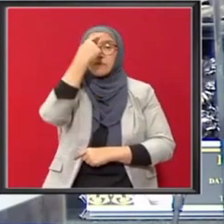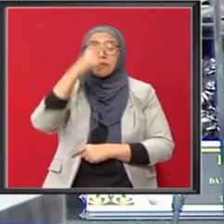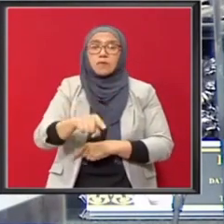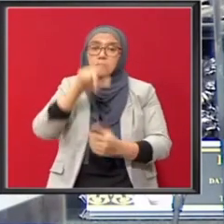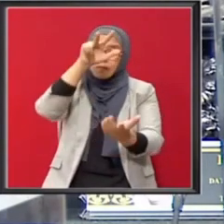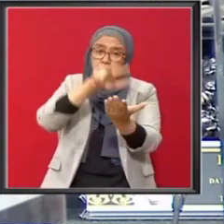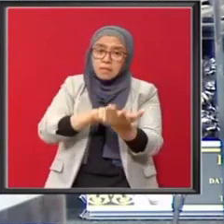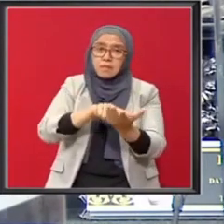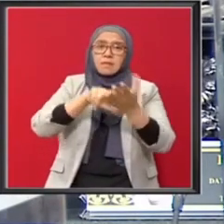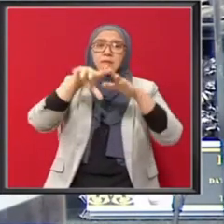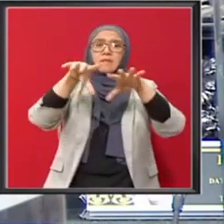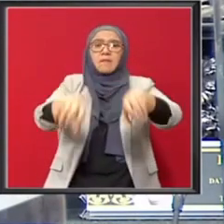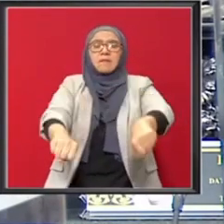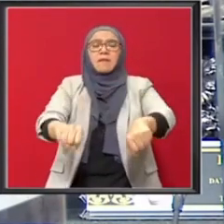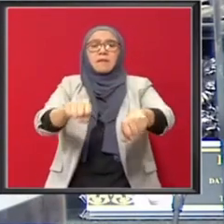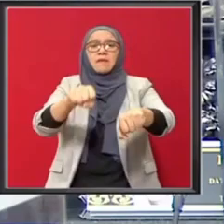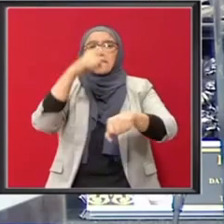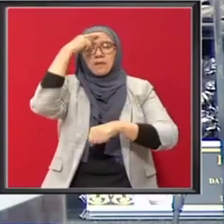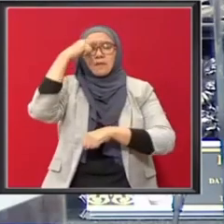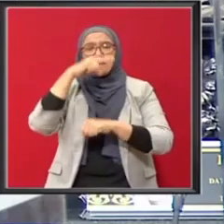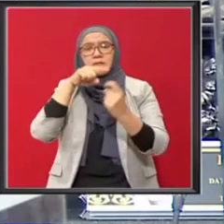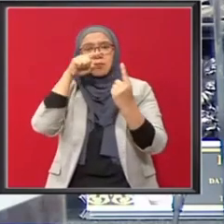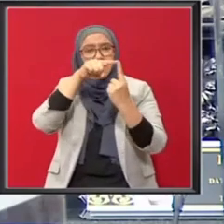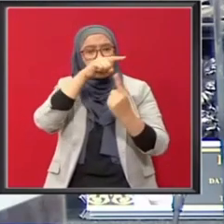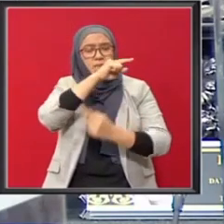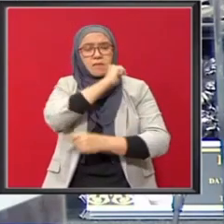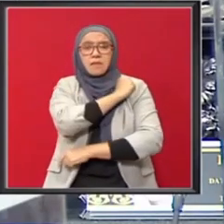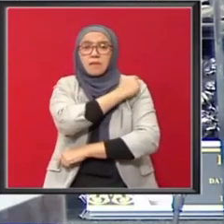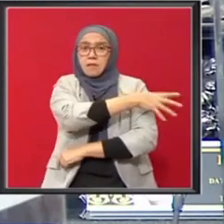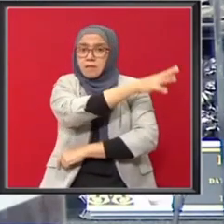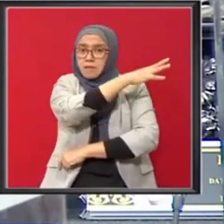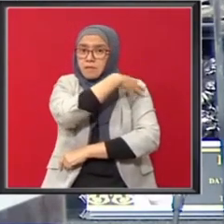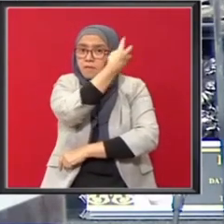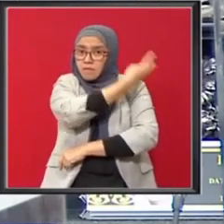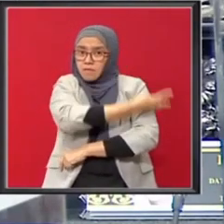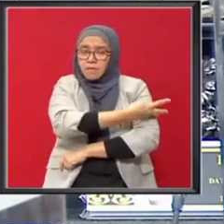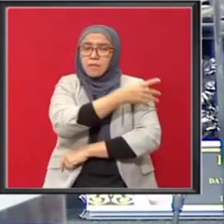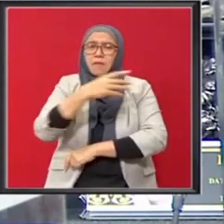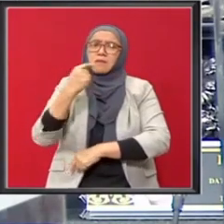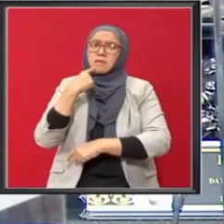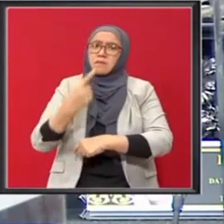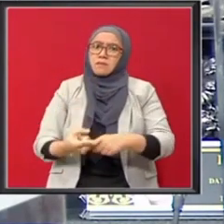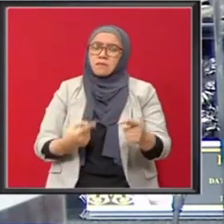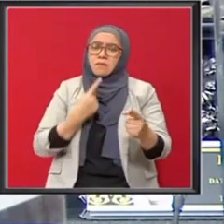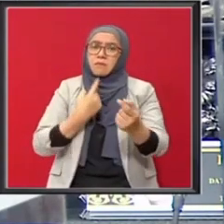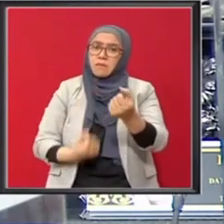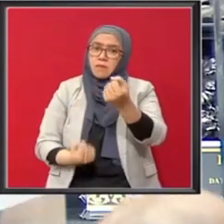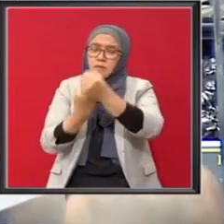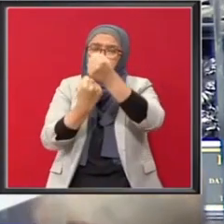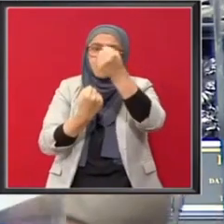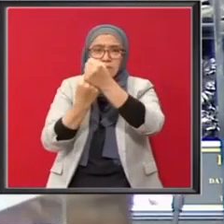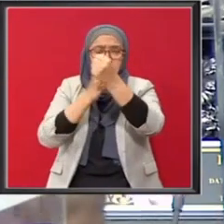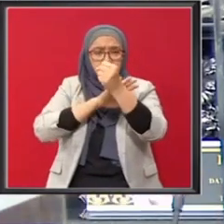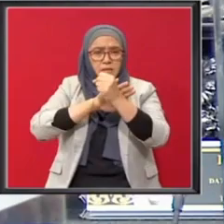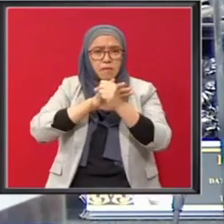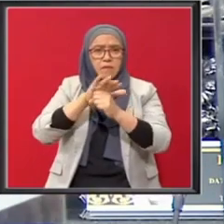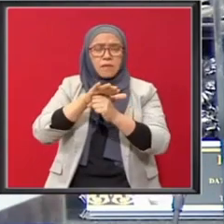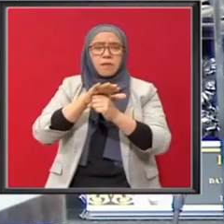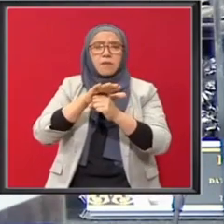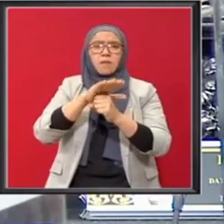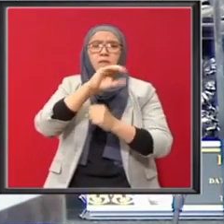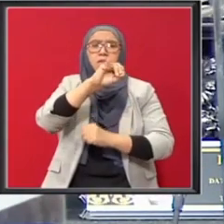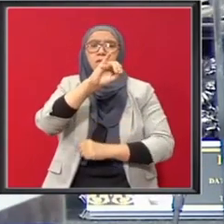ke atas Palestine beliau mengulangi sokongan padu OCD terhadap Palestin dan